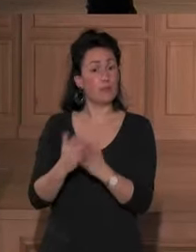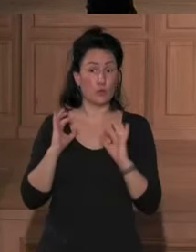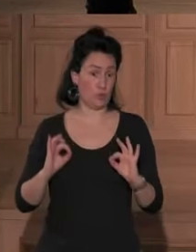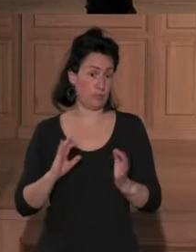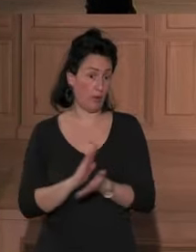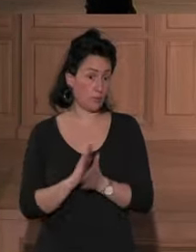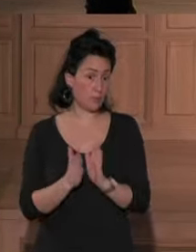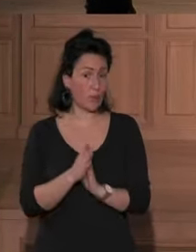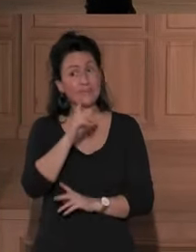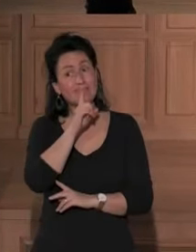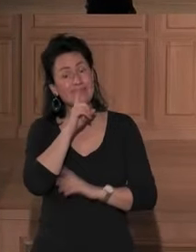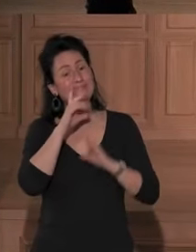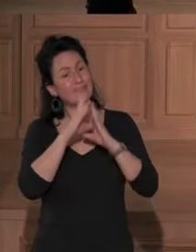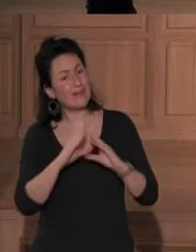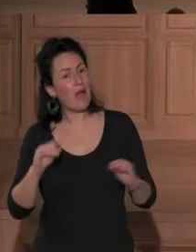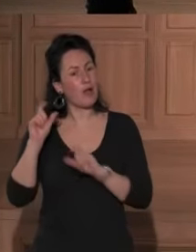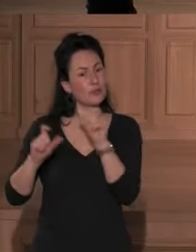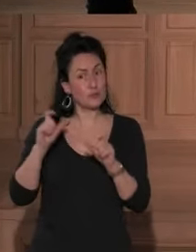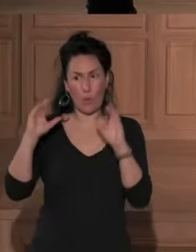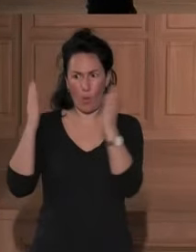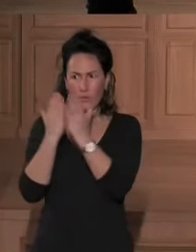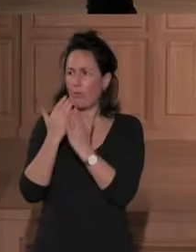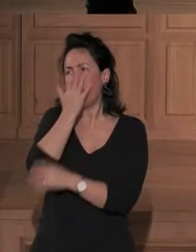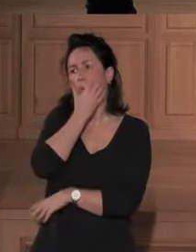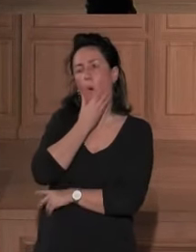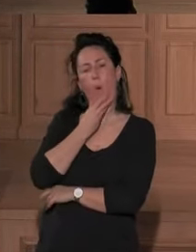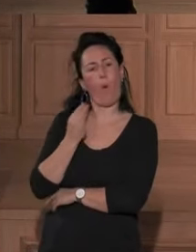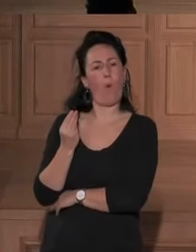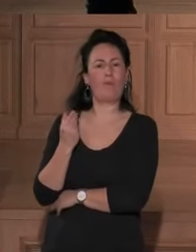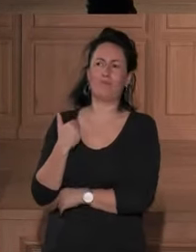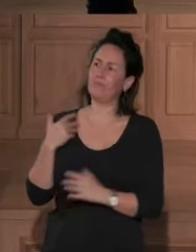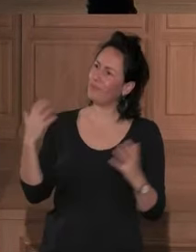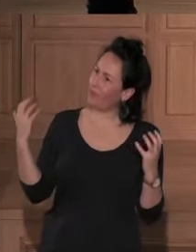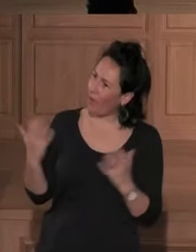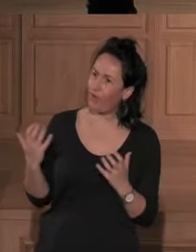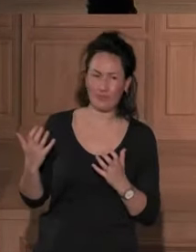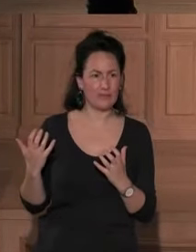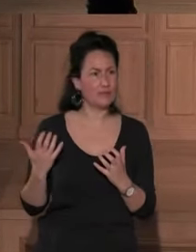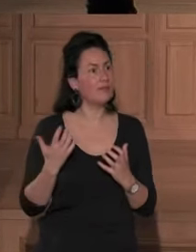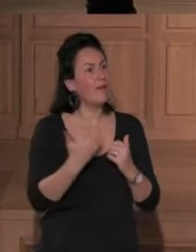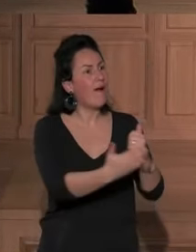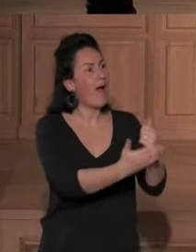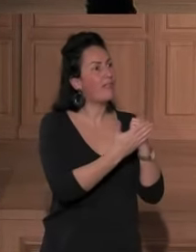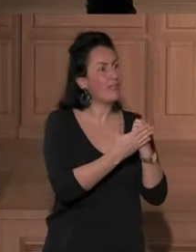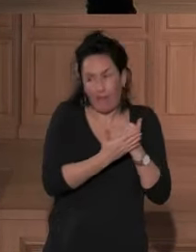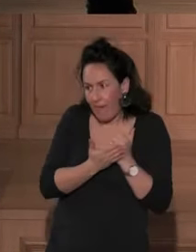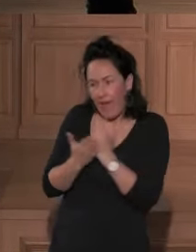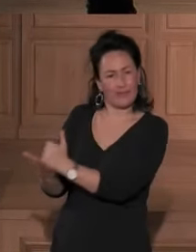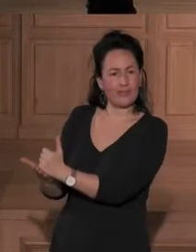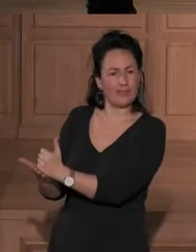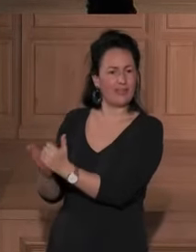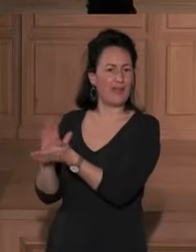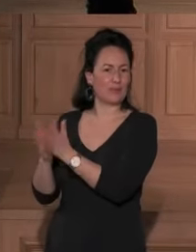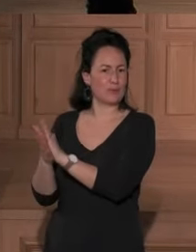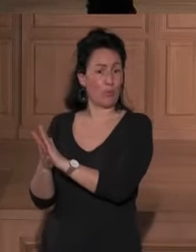œuvre. Et les projets, c'est pour ça que je pose la question des projets, on aimerait ce soir que vous aidiez l'OCH à aider le silence des justes en